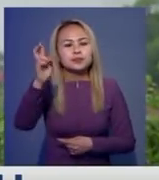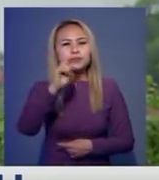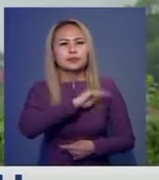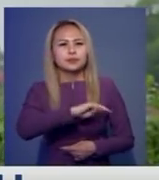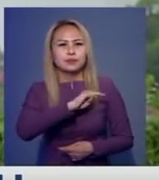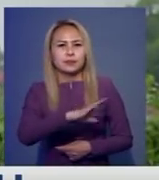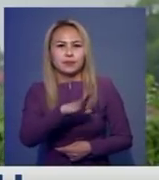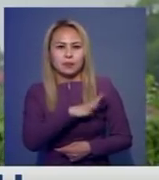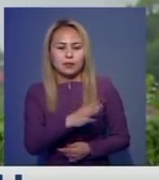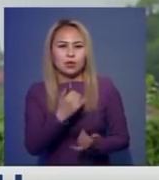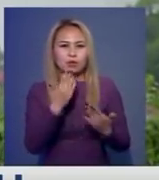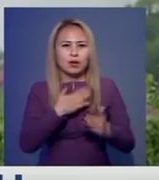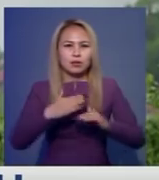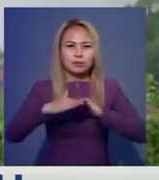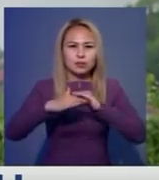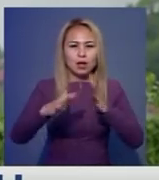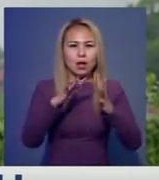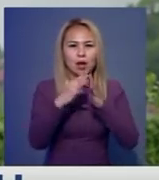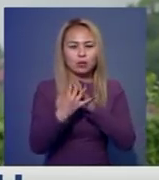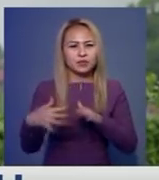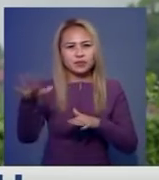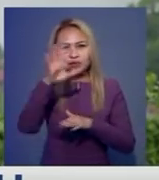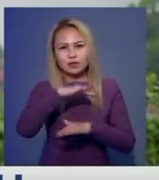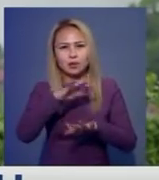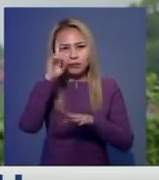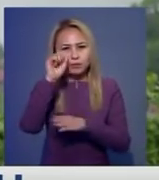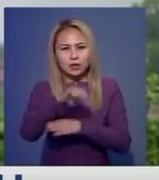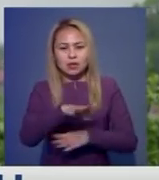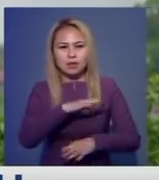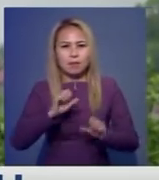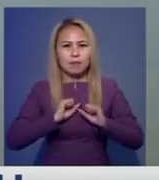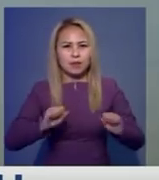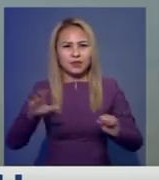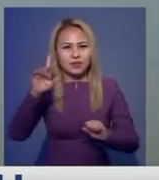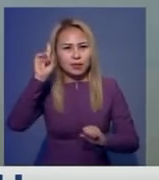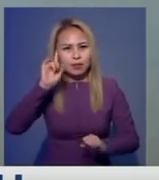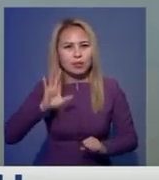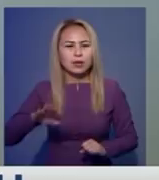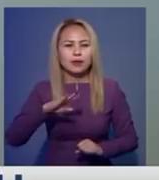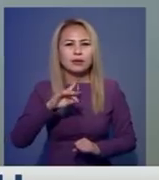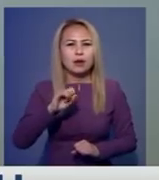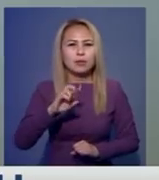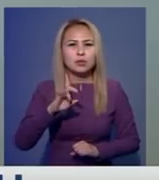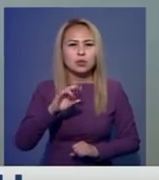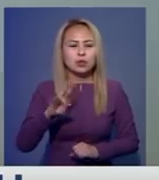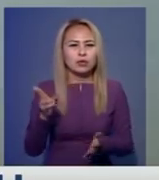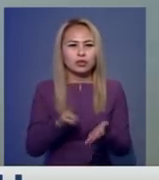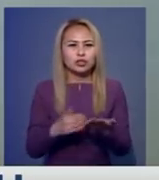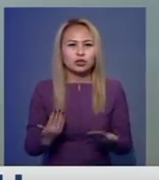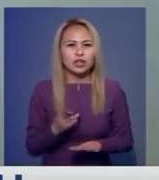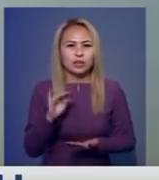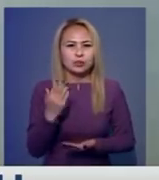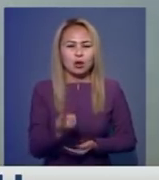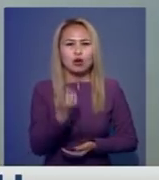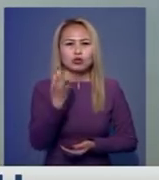атқарды. Жергілікті жұрт біздің ауылды ешкімге бас емеген батыр ауыл ретінде біледі. Трабзон маңында қыпшақтар қоныстанған жалғыз ауыл